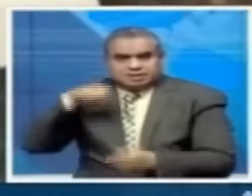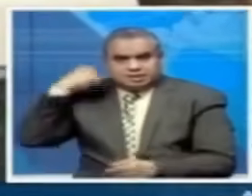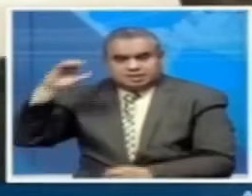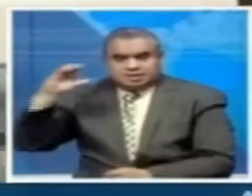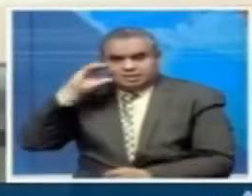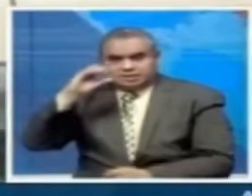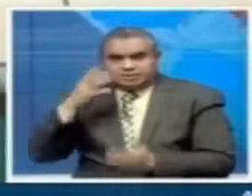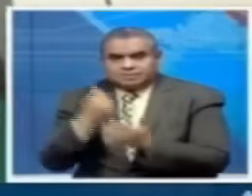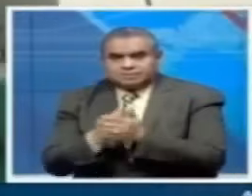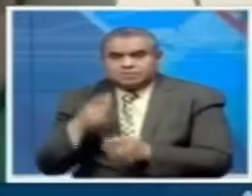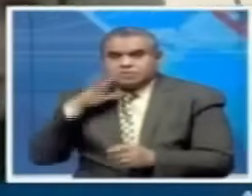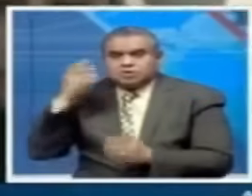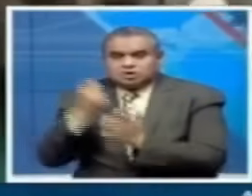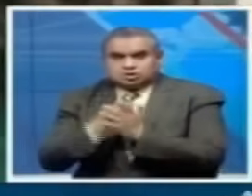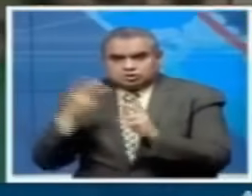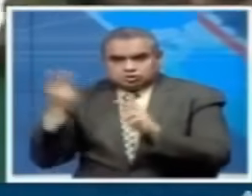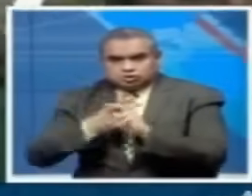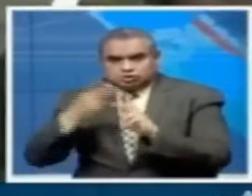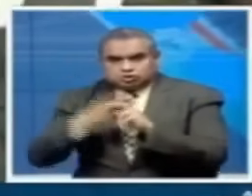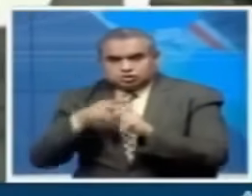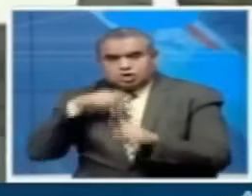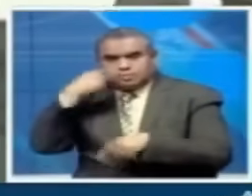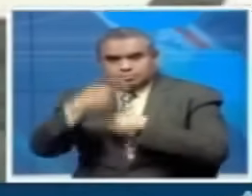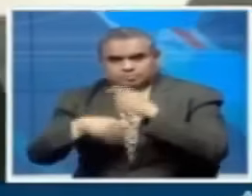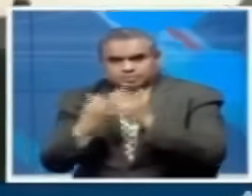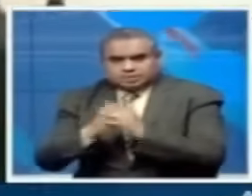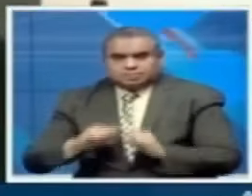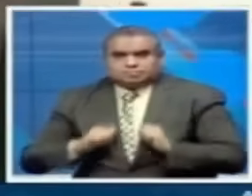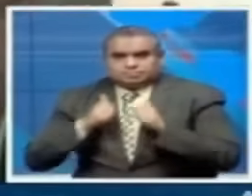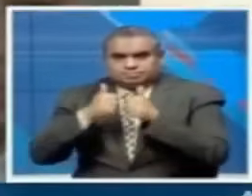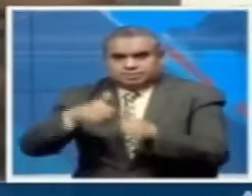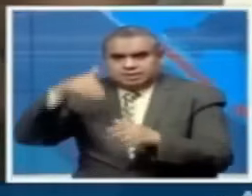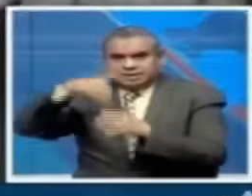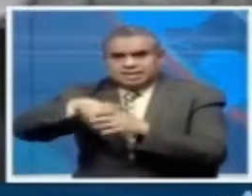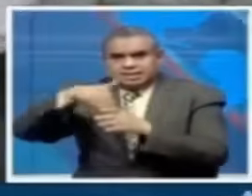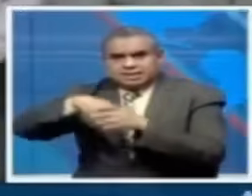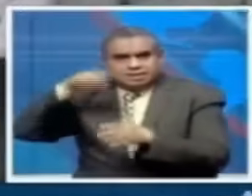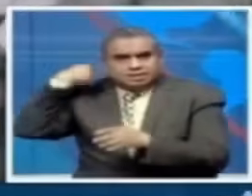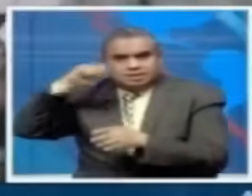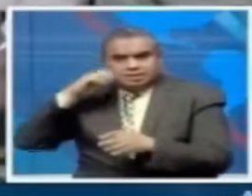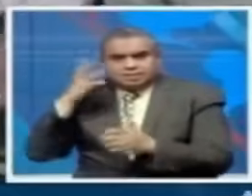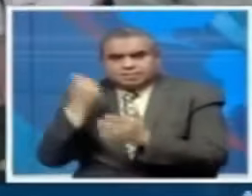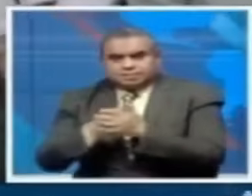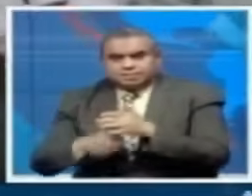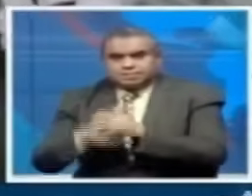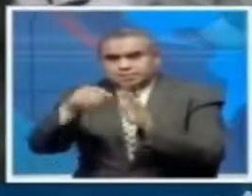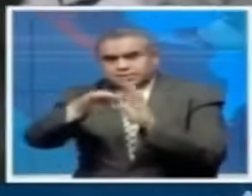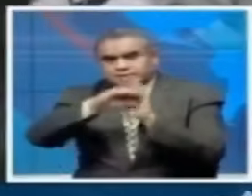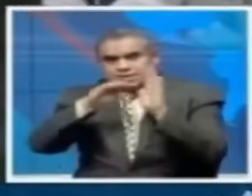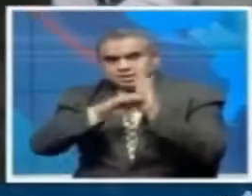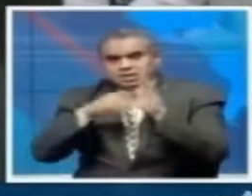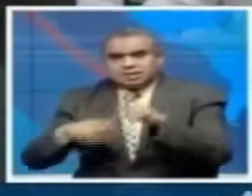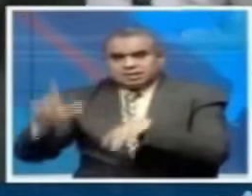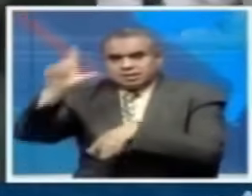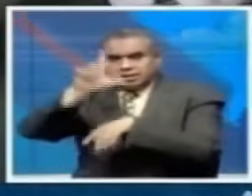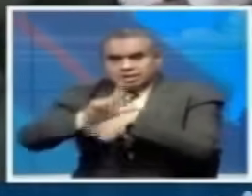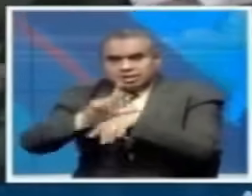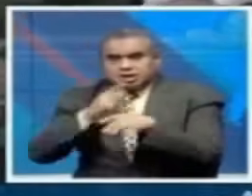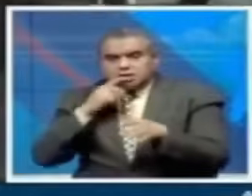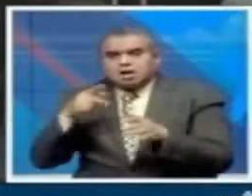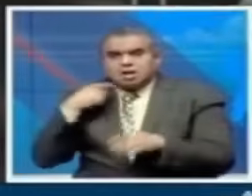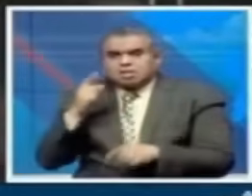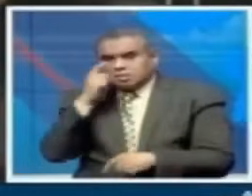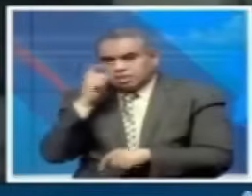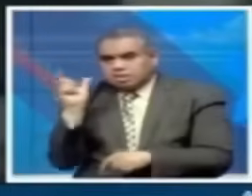السيسي وحثا للمواطنين على ضرورة المشاركة الإيجابية في الانتخابات الرئاسية، نظم اتحاد النقابات العمالية